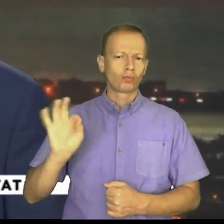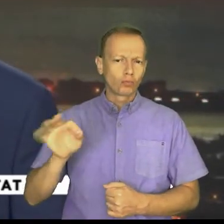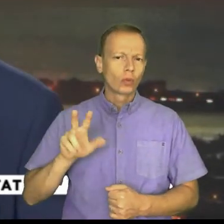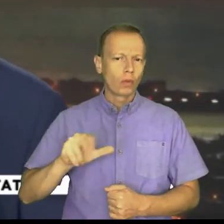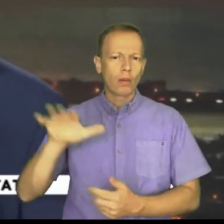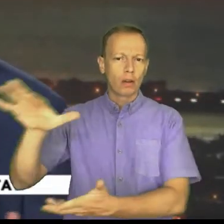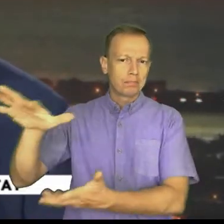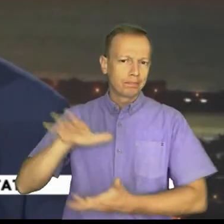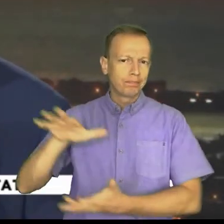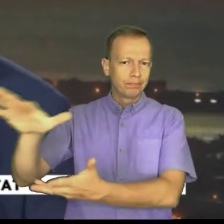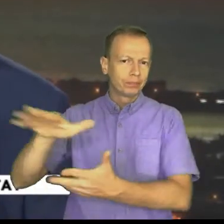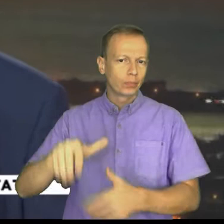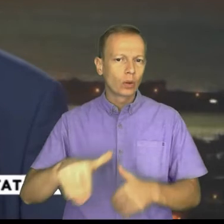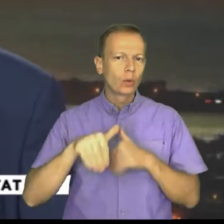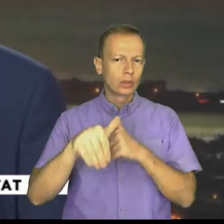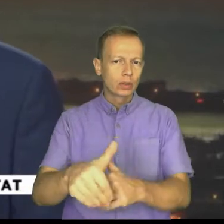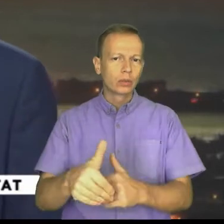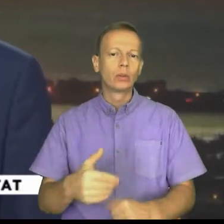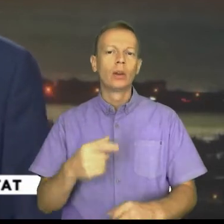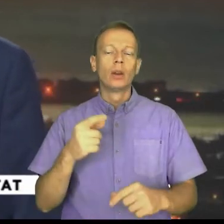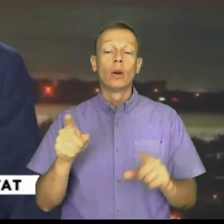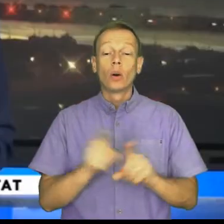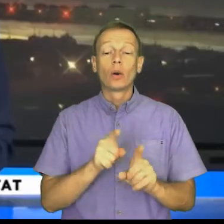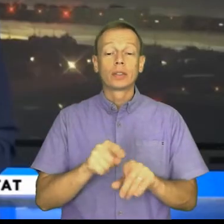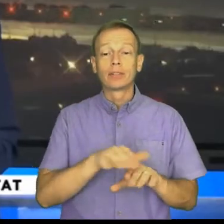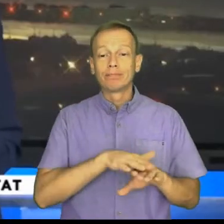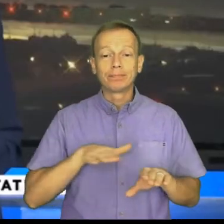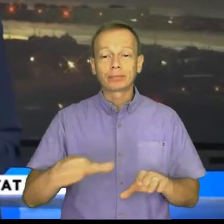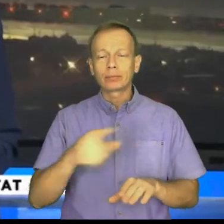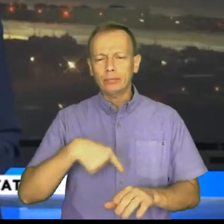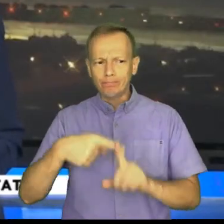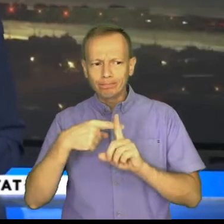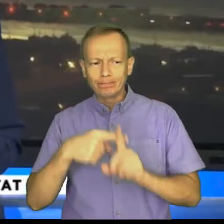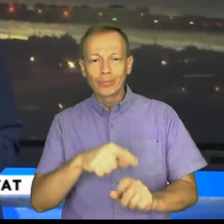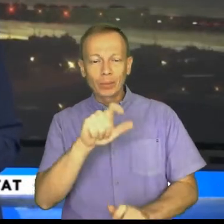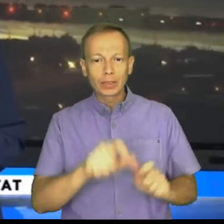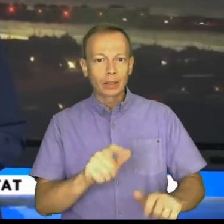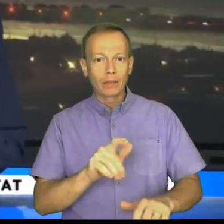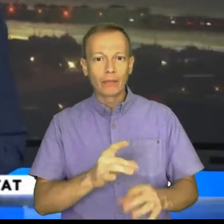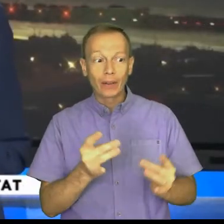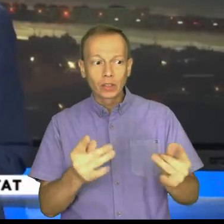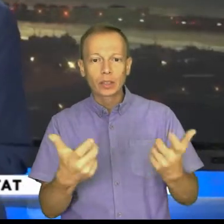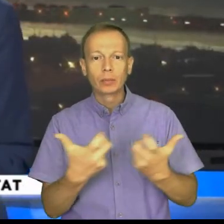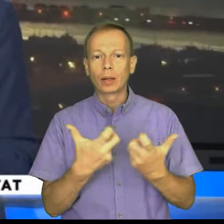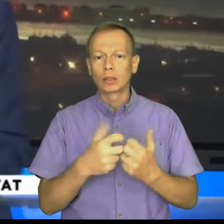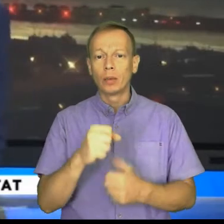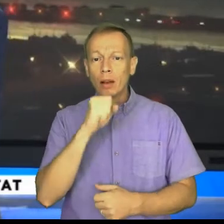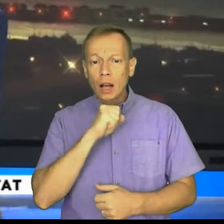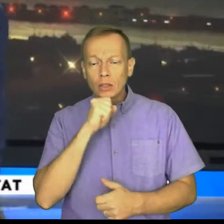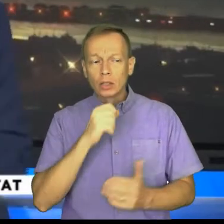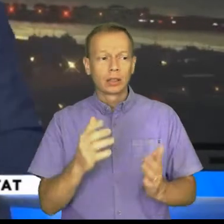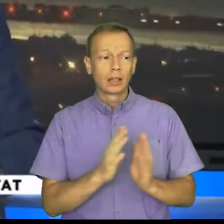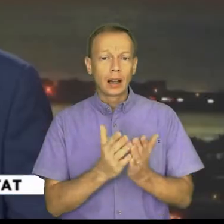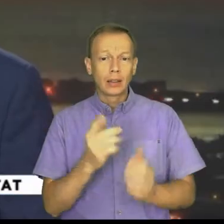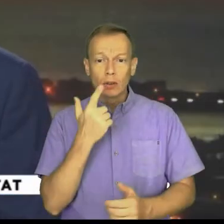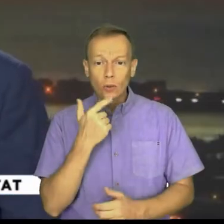nous approvisionner, va continuer à nous approvisionner, et il faut surtout aussi cibler les personnes les plus fragiles, personnes âgées, les carnets